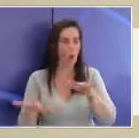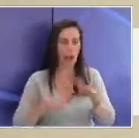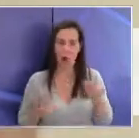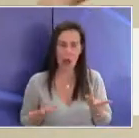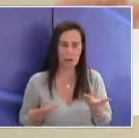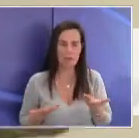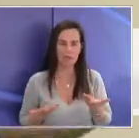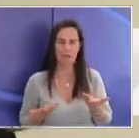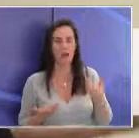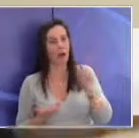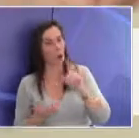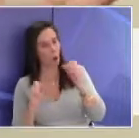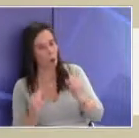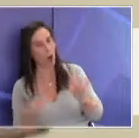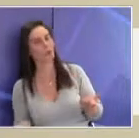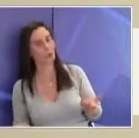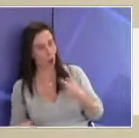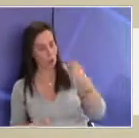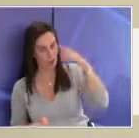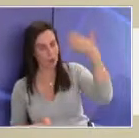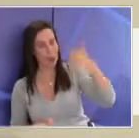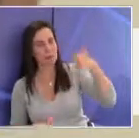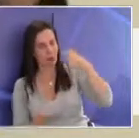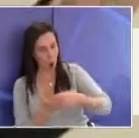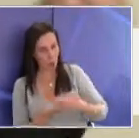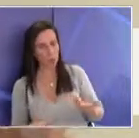נפגוש. רק מקסימום... לא בטוח, מה אנחנו יודעים מה יהיה עם כחלון,